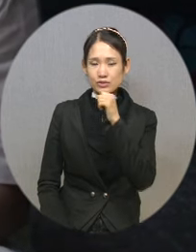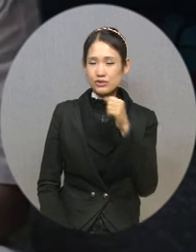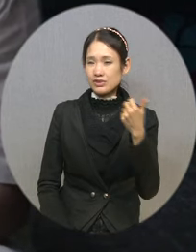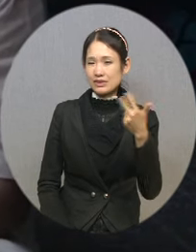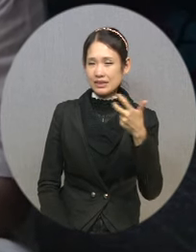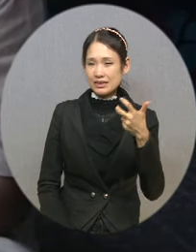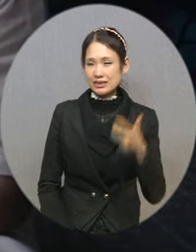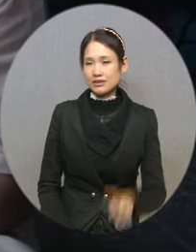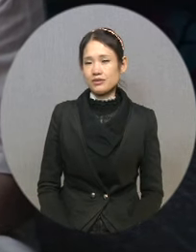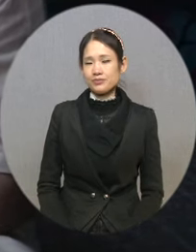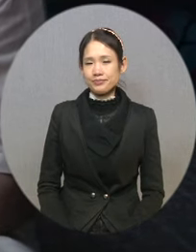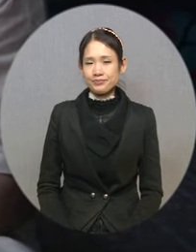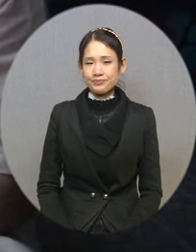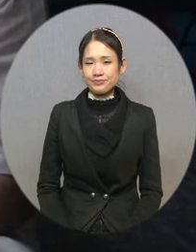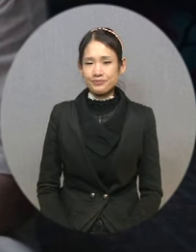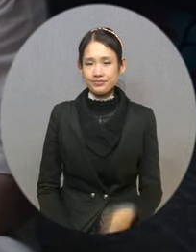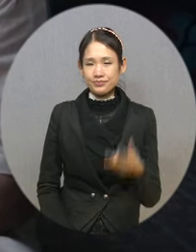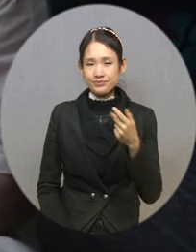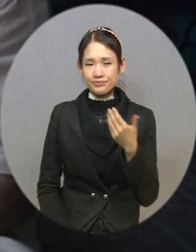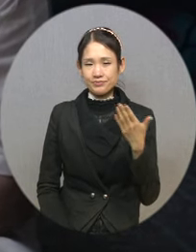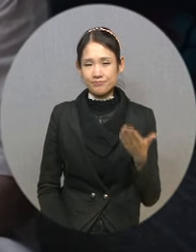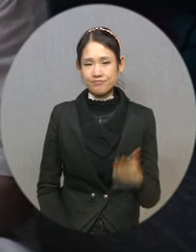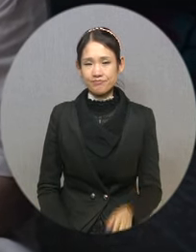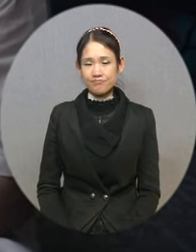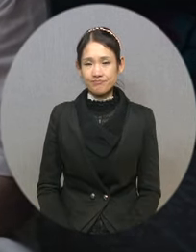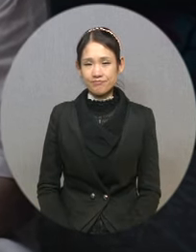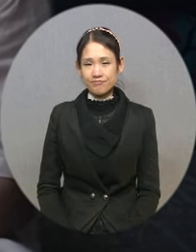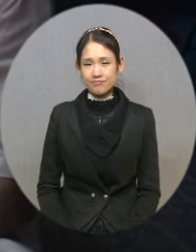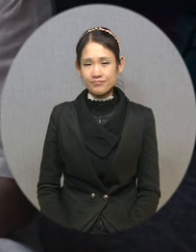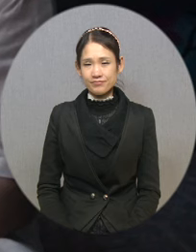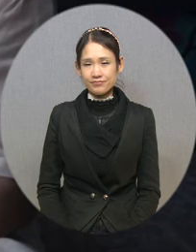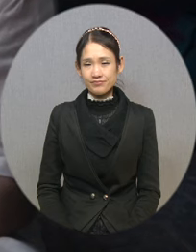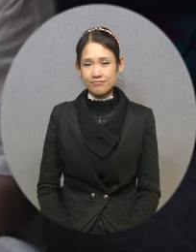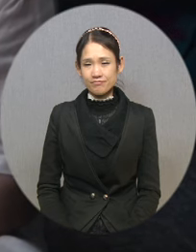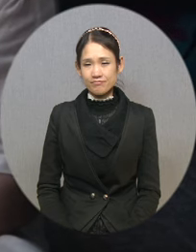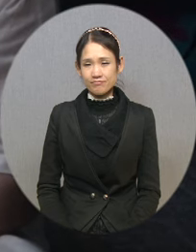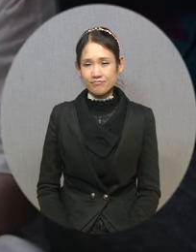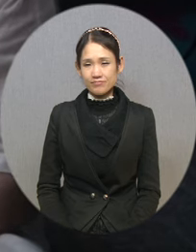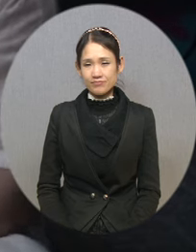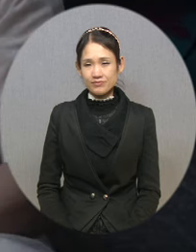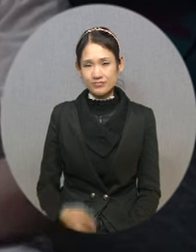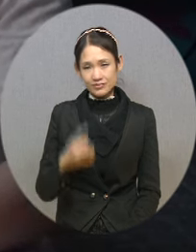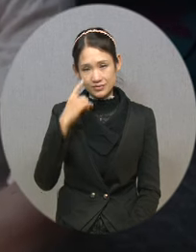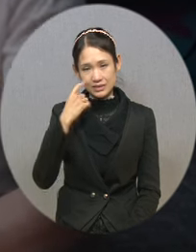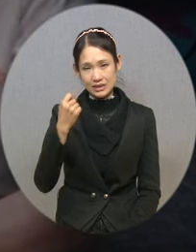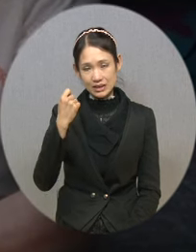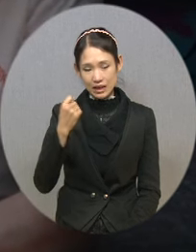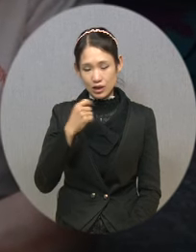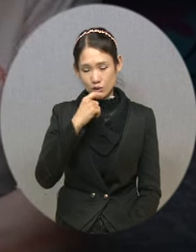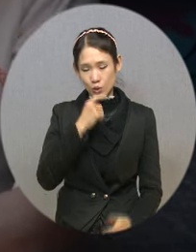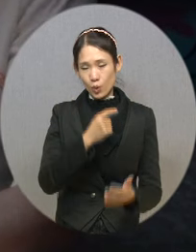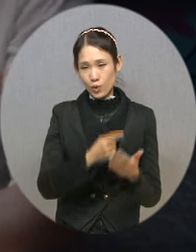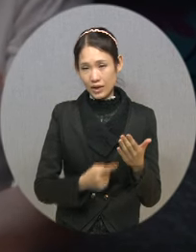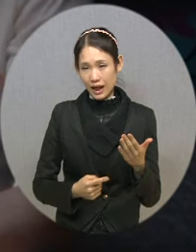70점이요. 70점을 주는 이유는 제가 어떤 그 시각적